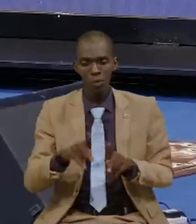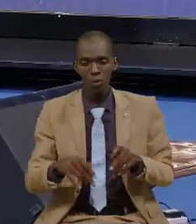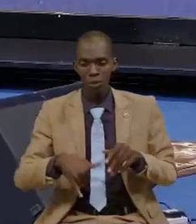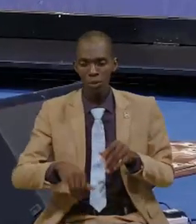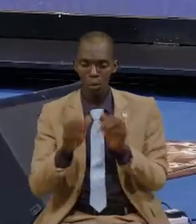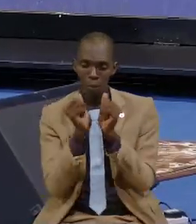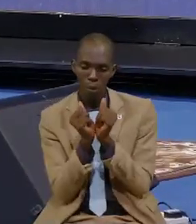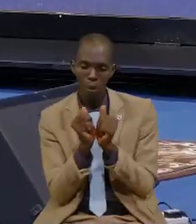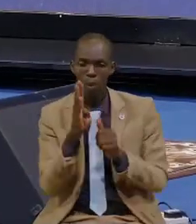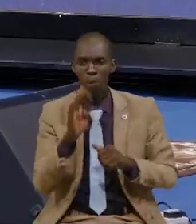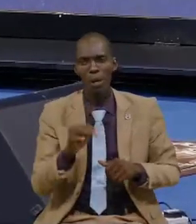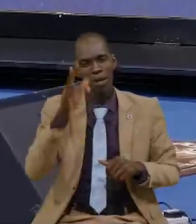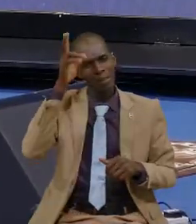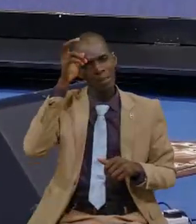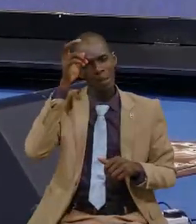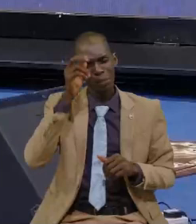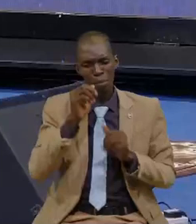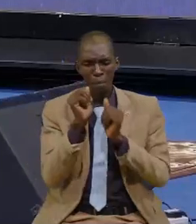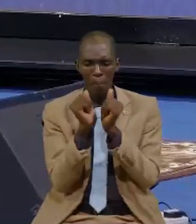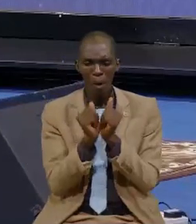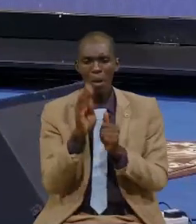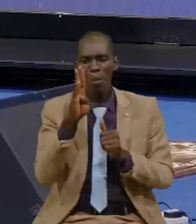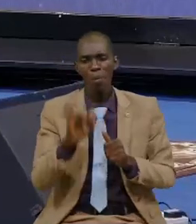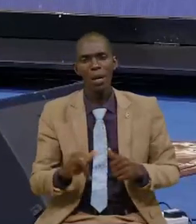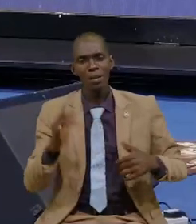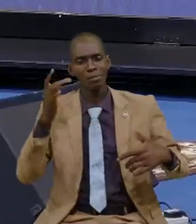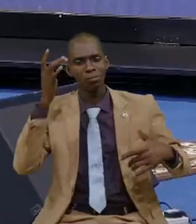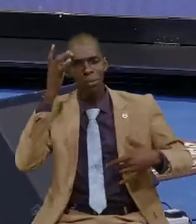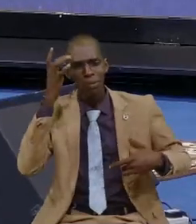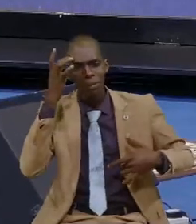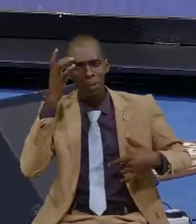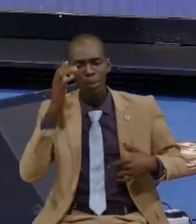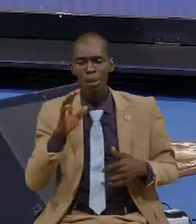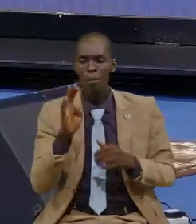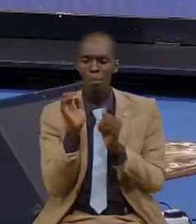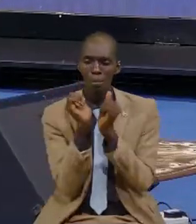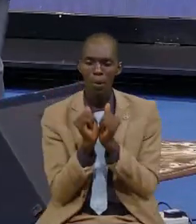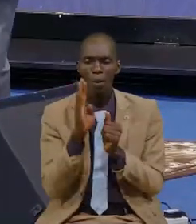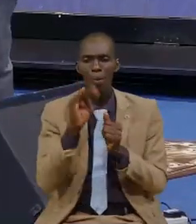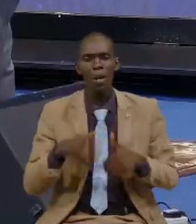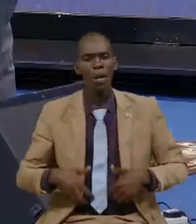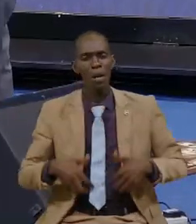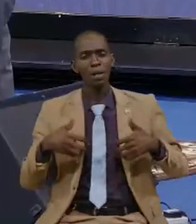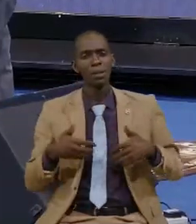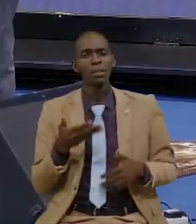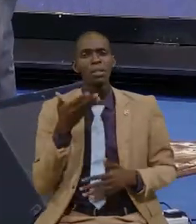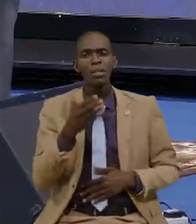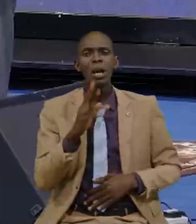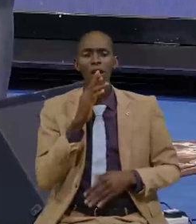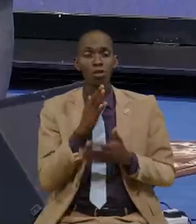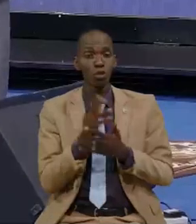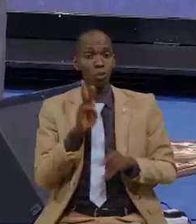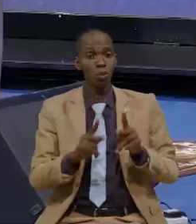Satan, liés par la maladie, liés par la colère, ouais, il y a des